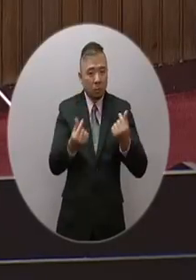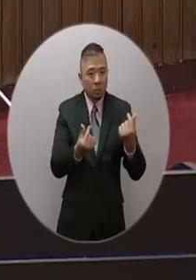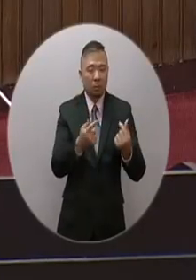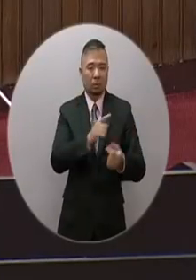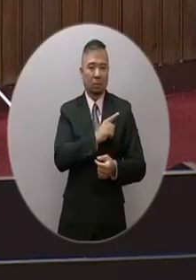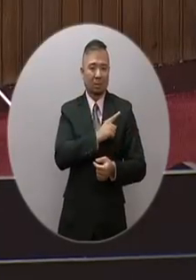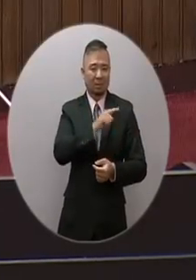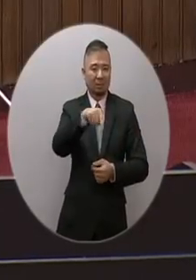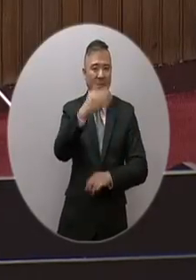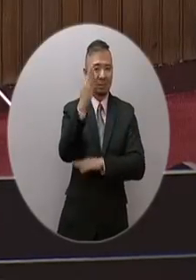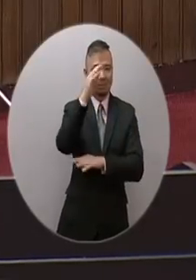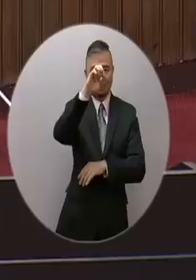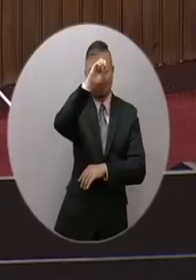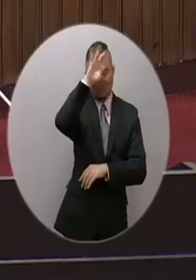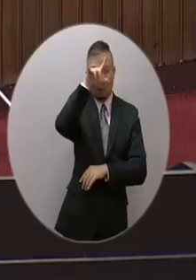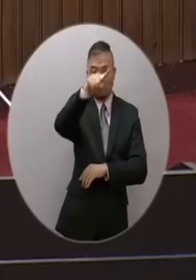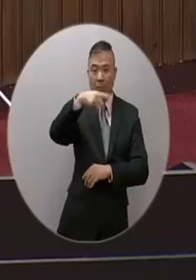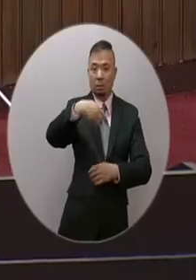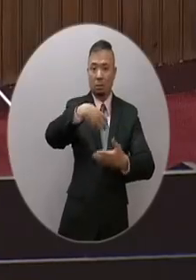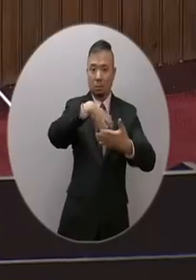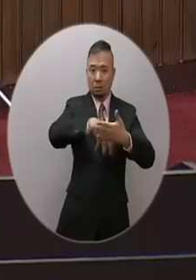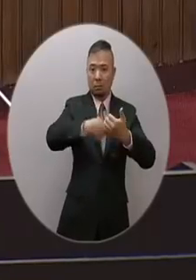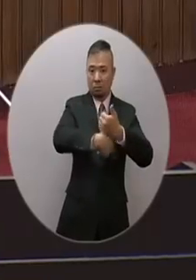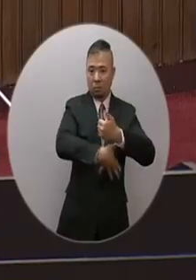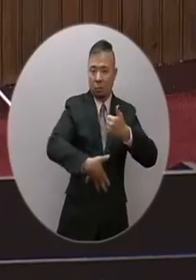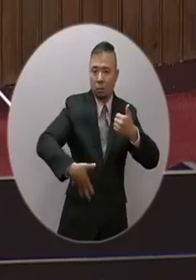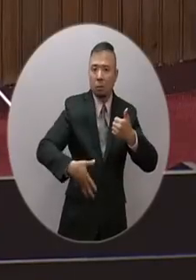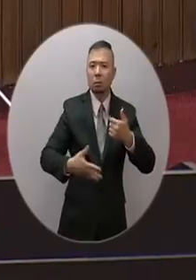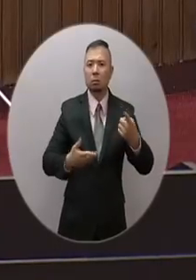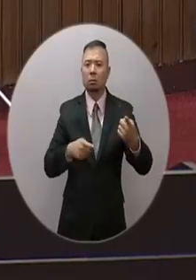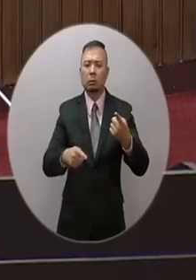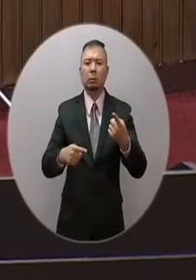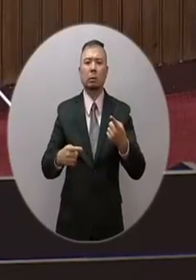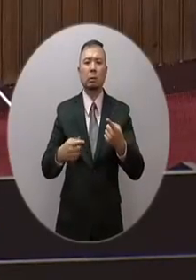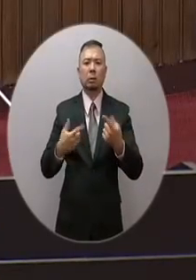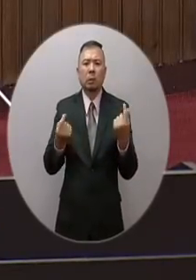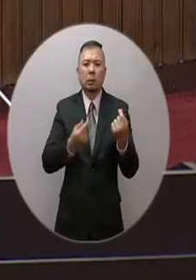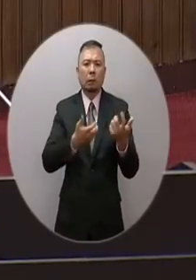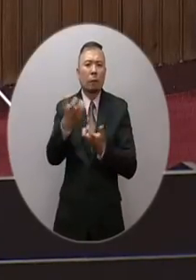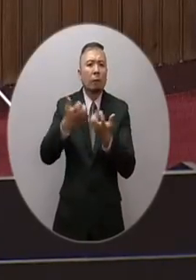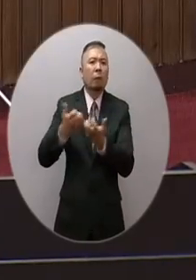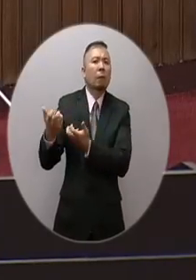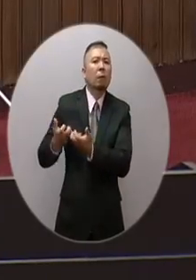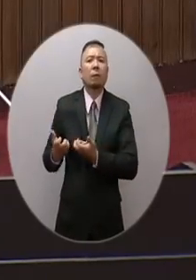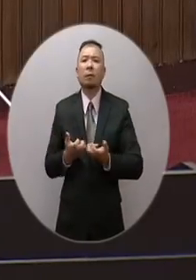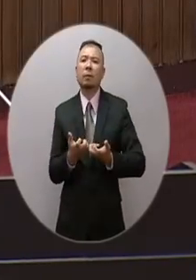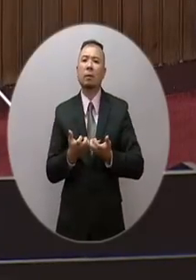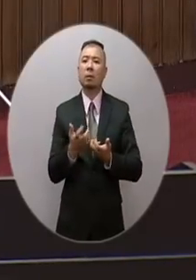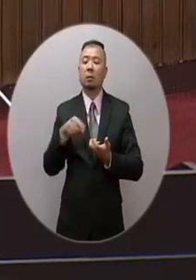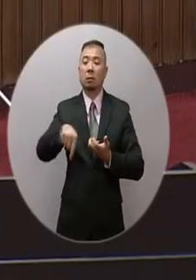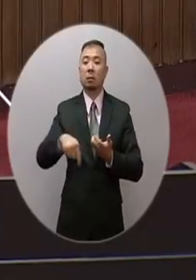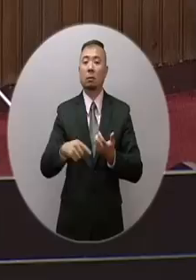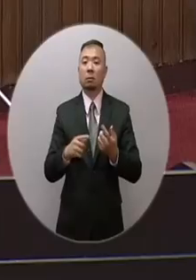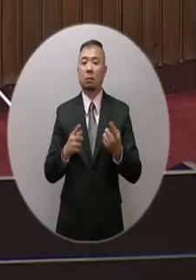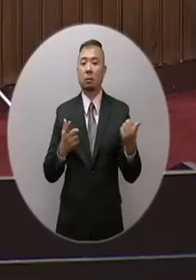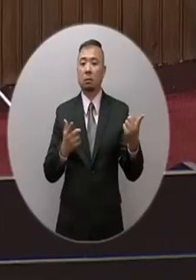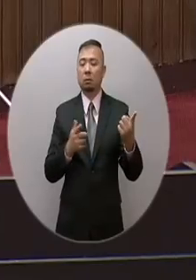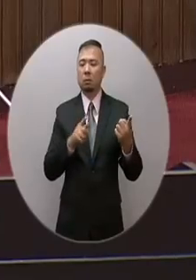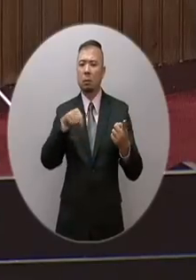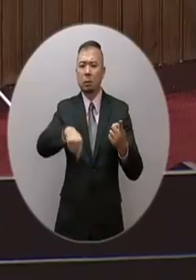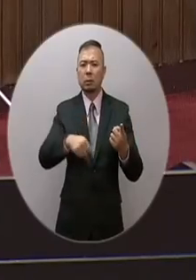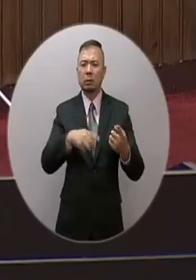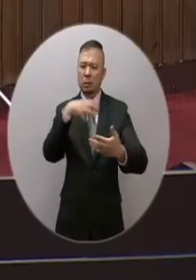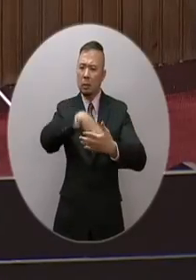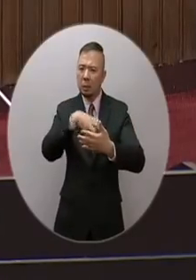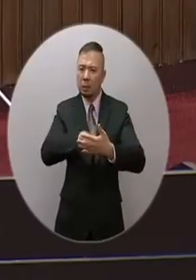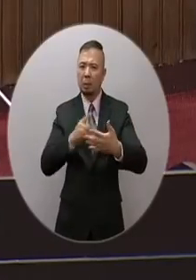绿各自支持的群体中，也一再出现分歧、对立、排除、冲